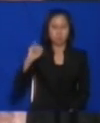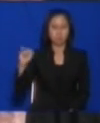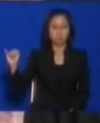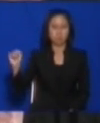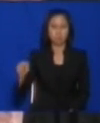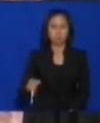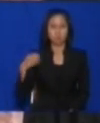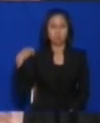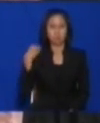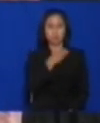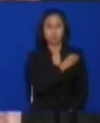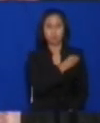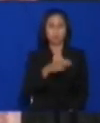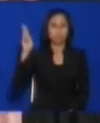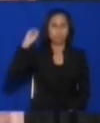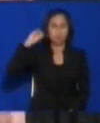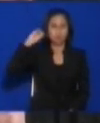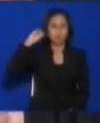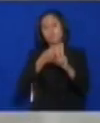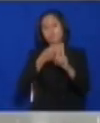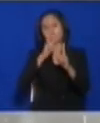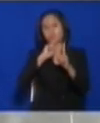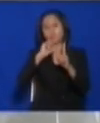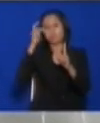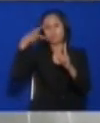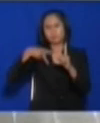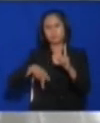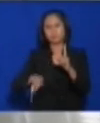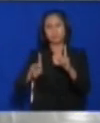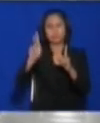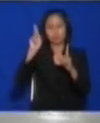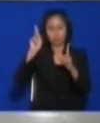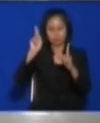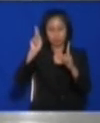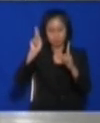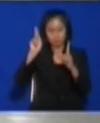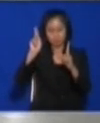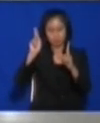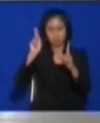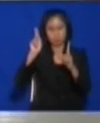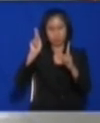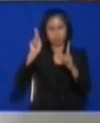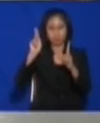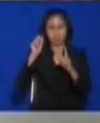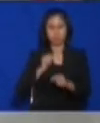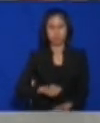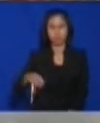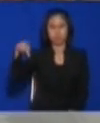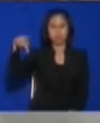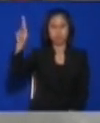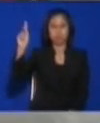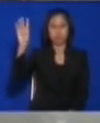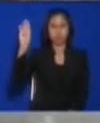prasetyoningrum SH MM Hai kedua pasangan ini didukung oleh partai